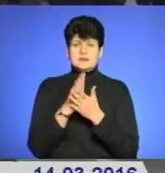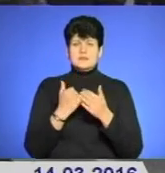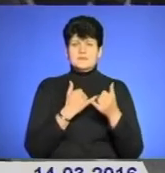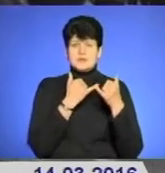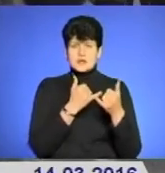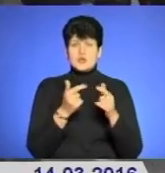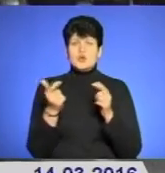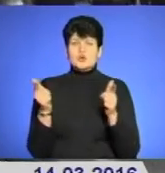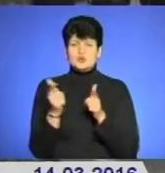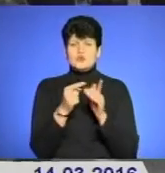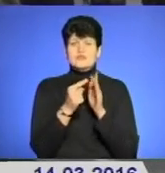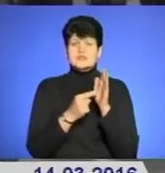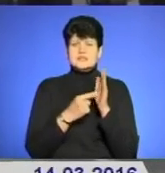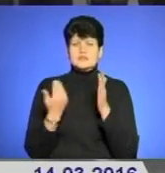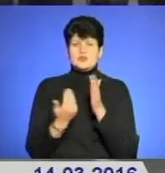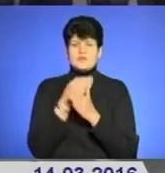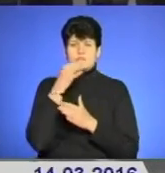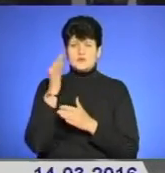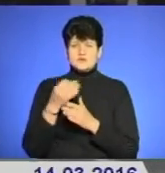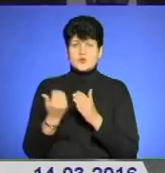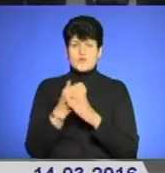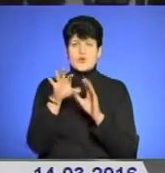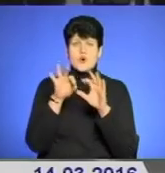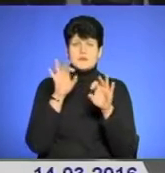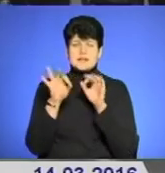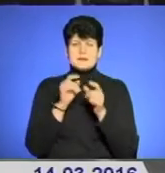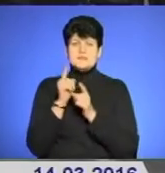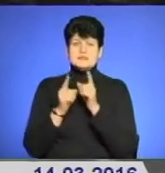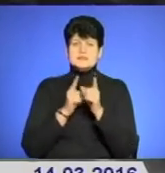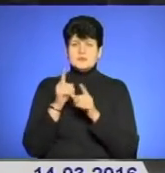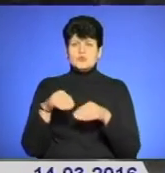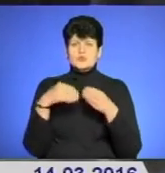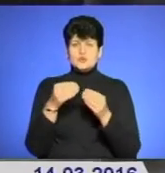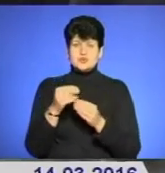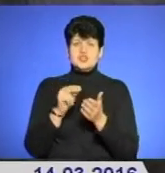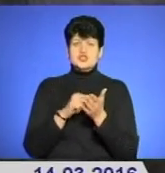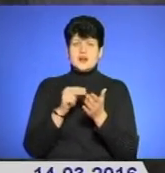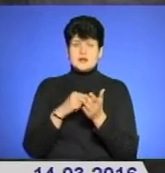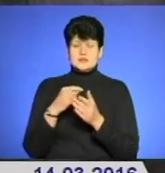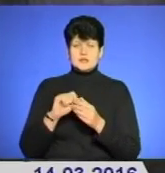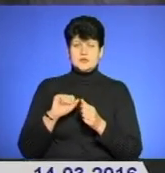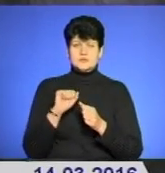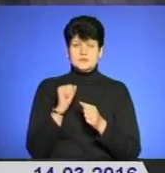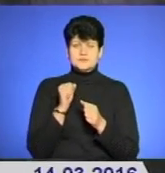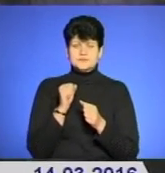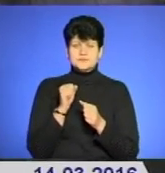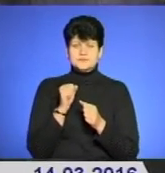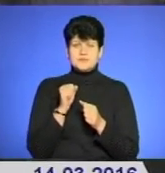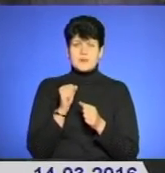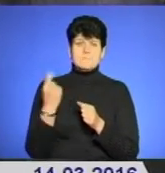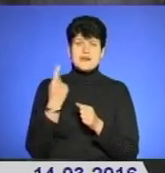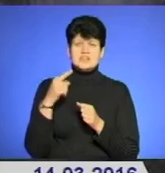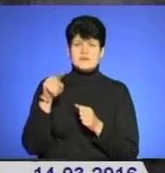готові ділитися власним досвідом з новобранцями. Зміну тернопільським поліцейським здадуть черкаські колеги. Відповідно до вас, перша вимога